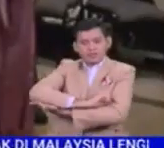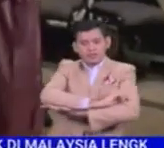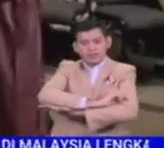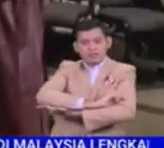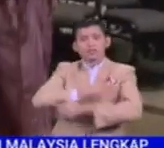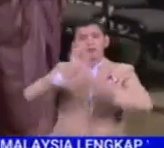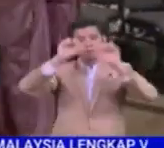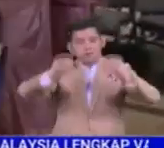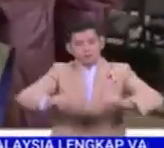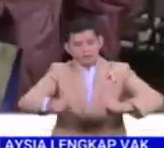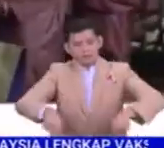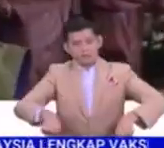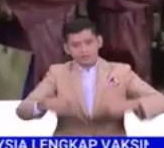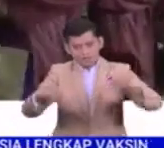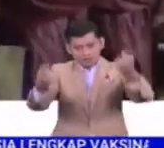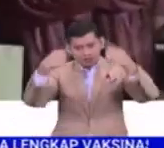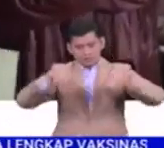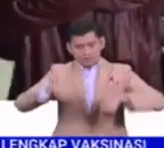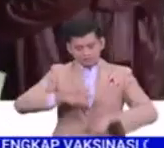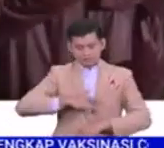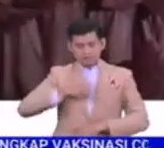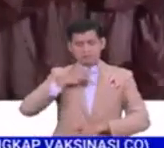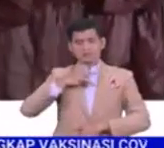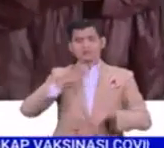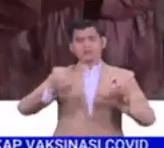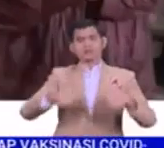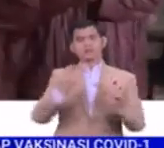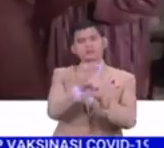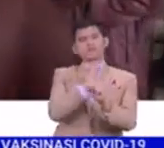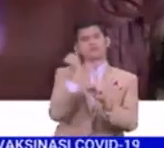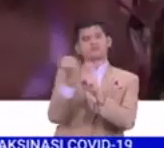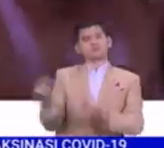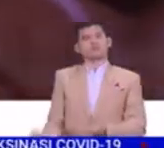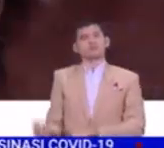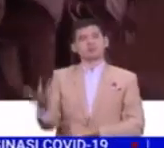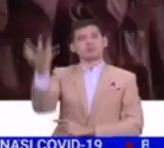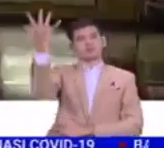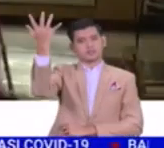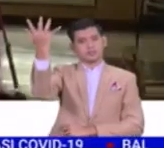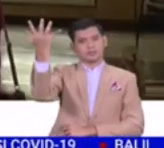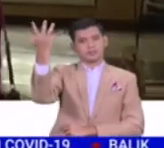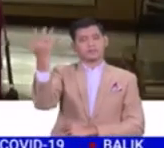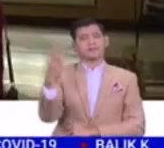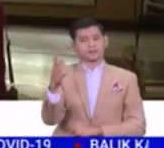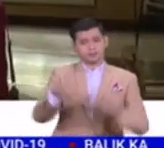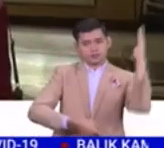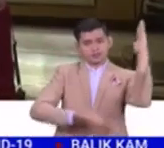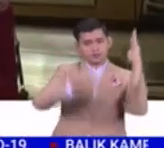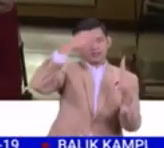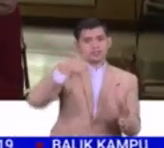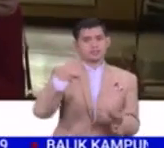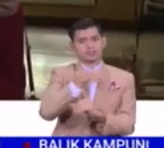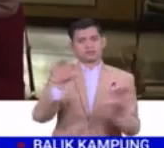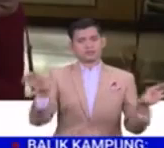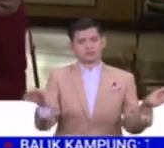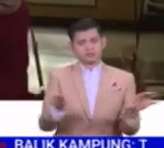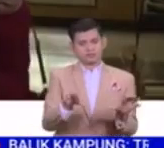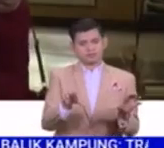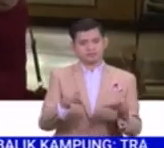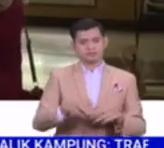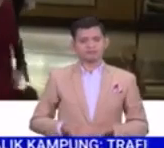datang merasakan bagaimana keadaan bufet-bufet Ramadan yang kita jalankan di